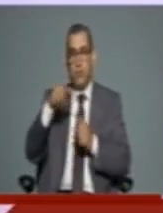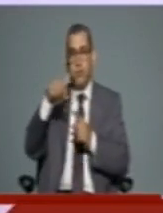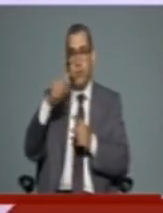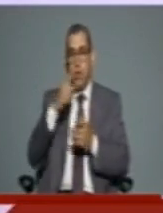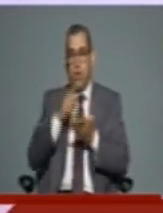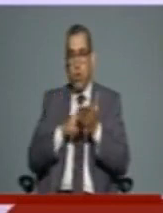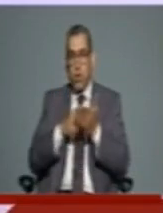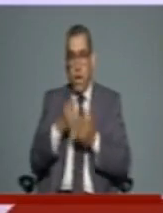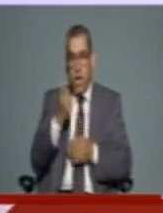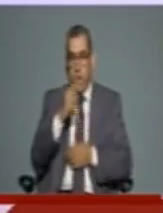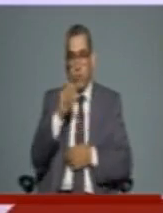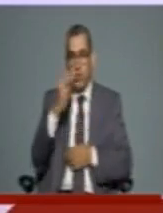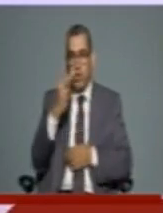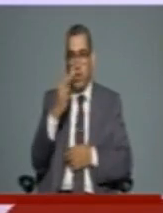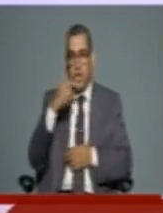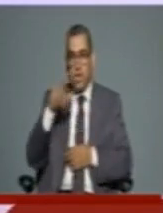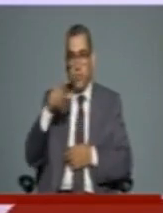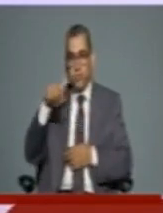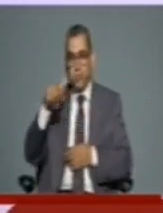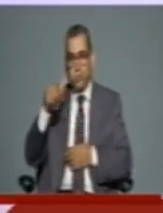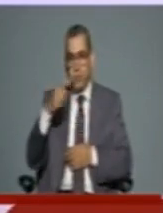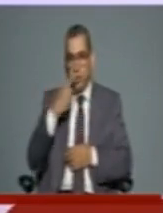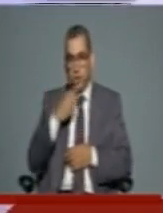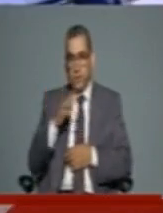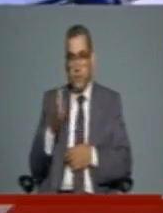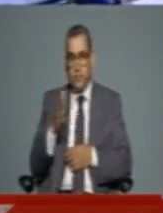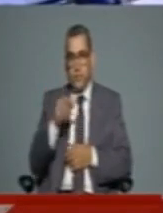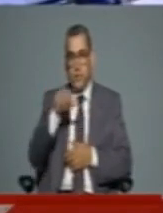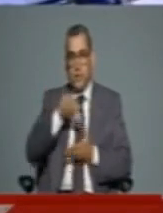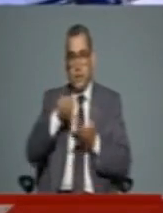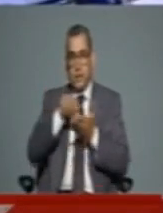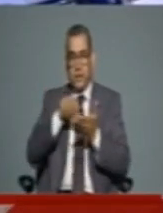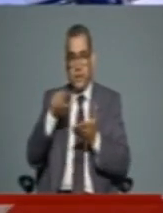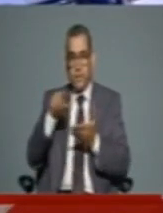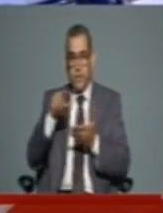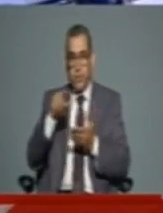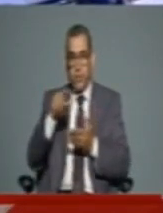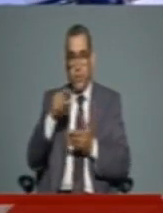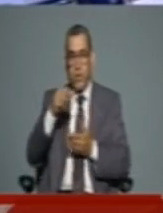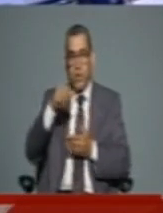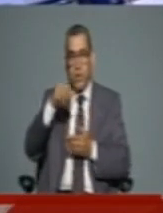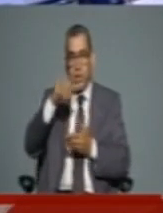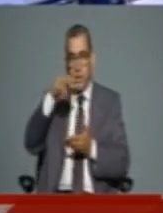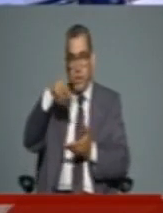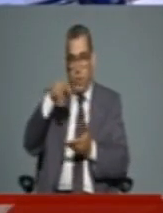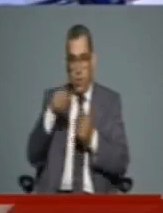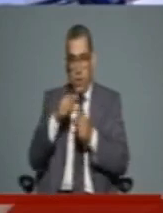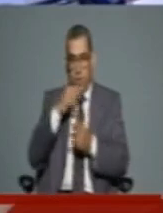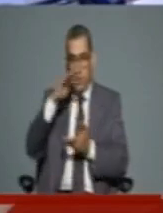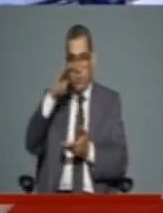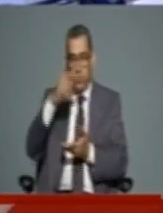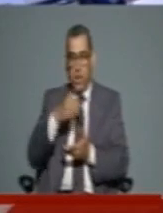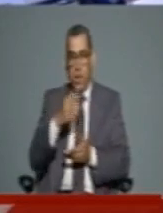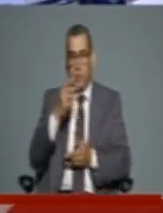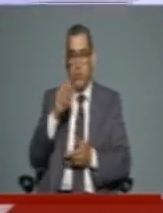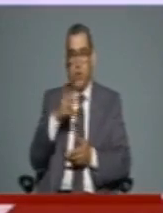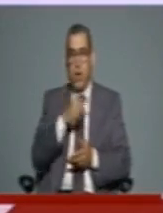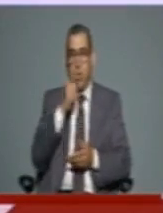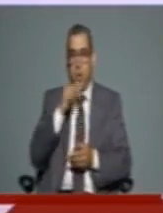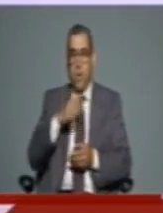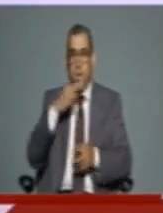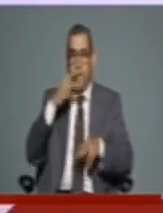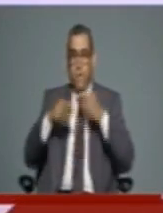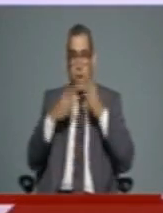ب 12 جنيه و60 قرش، الزيت 8 من 10 بننزله ب 30 قرش، المكرونة بننزلها